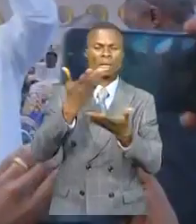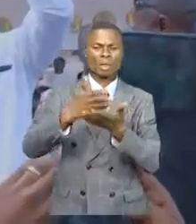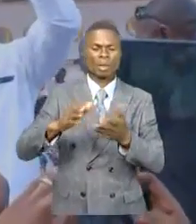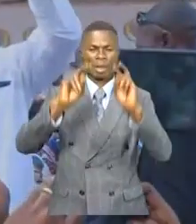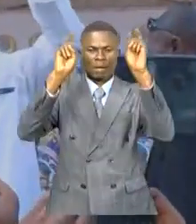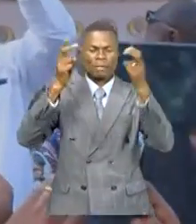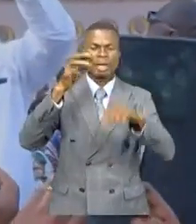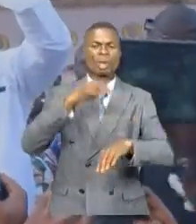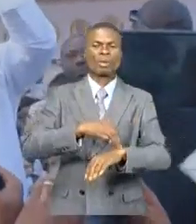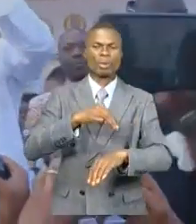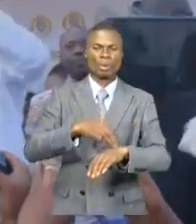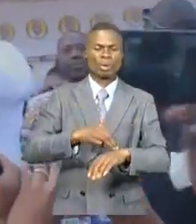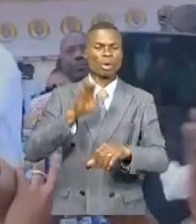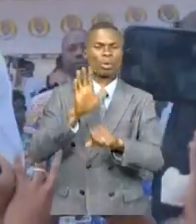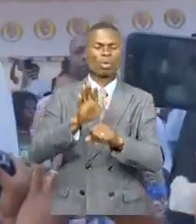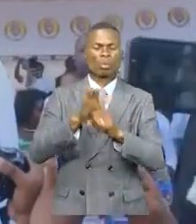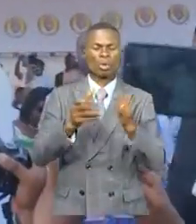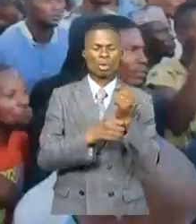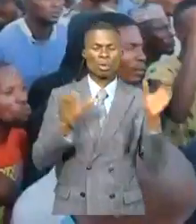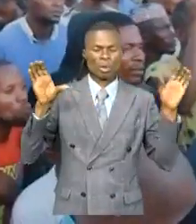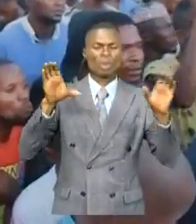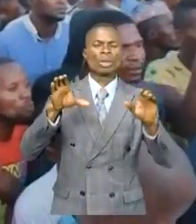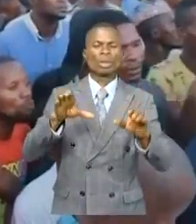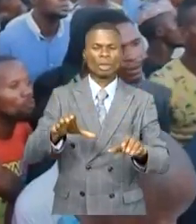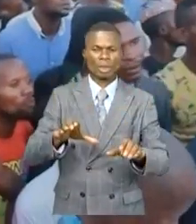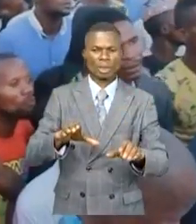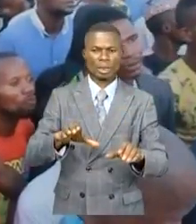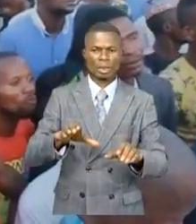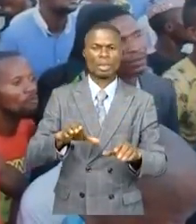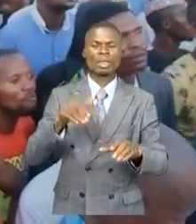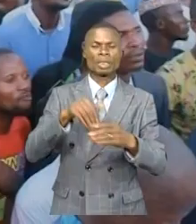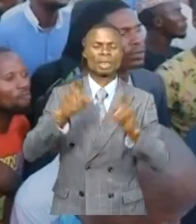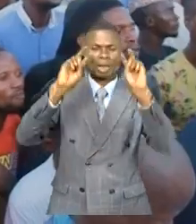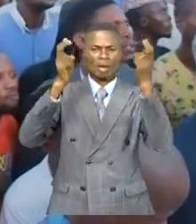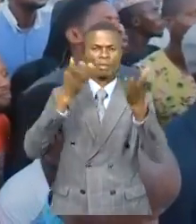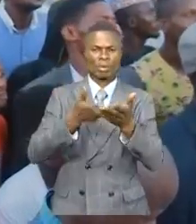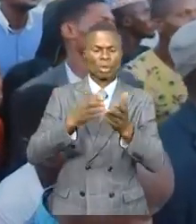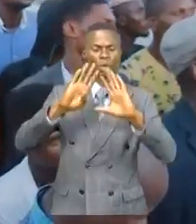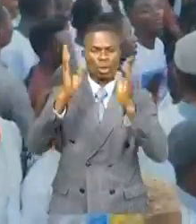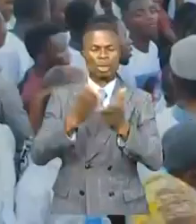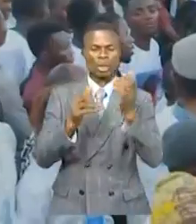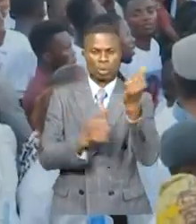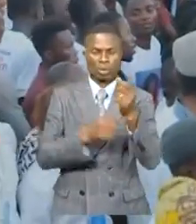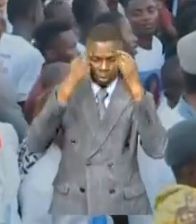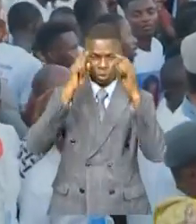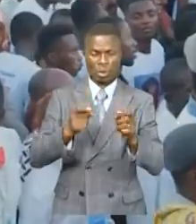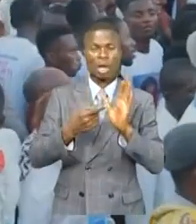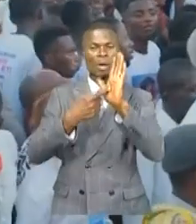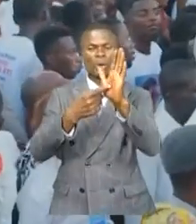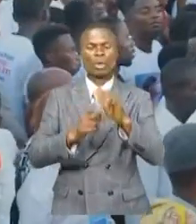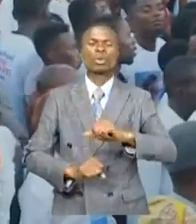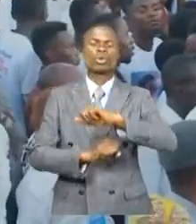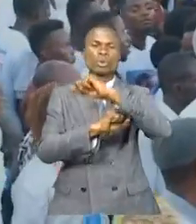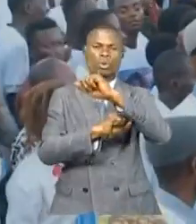des Matadi. Une mobilisation sans précédent était observée dans cette ville. Tout le monde tenait à manifester son